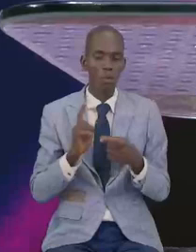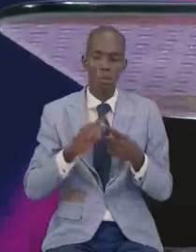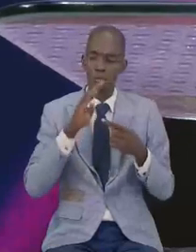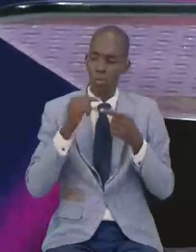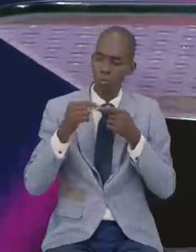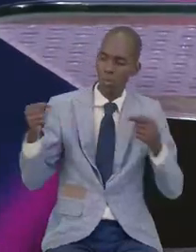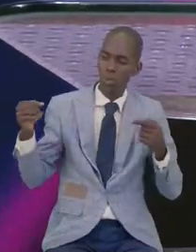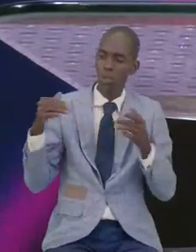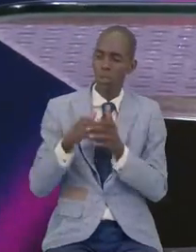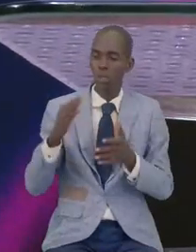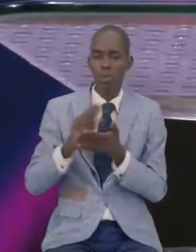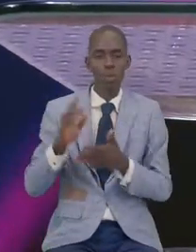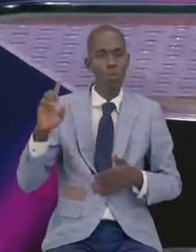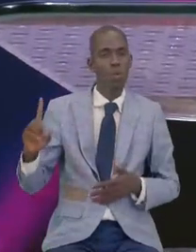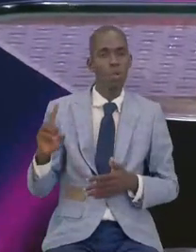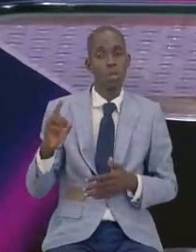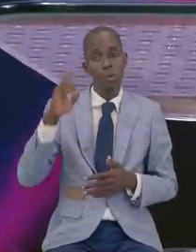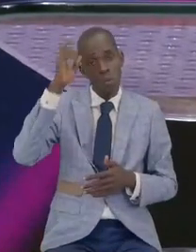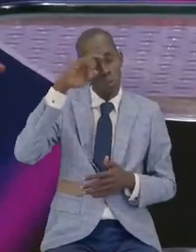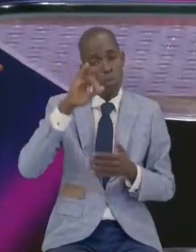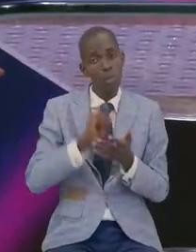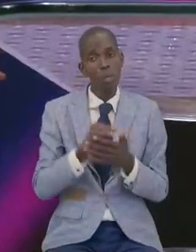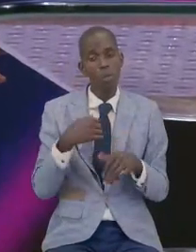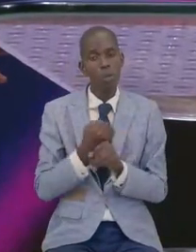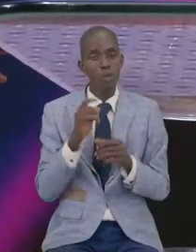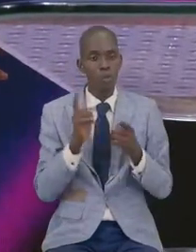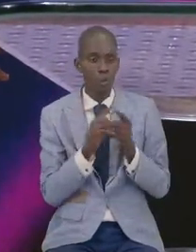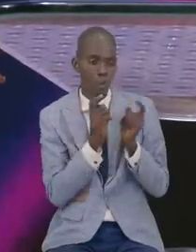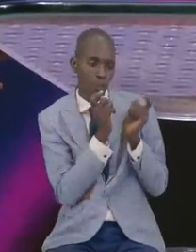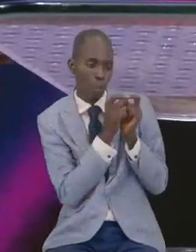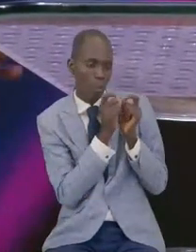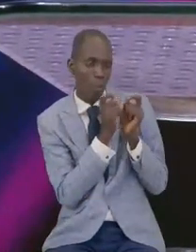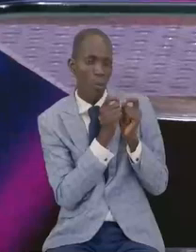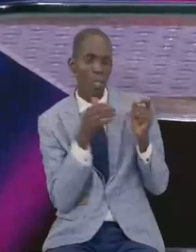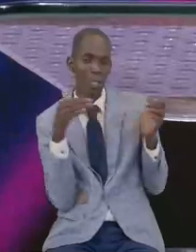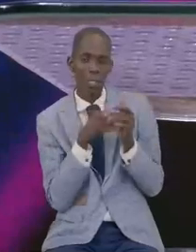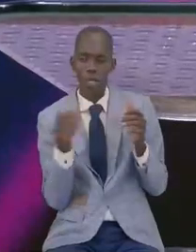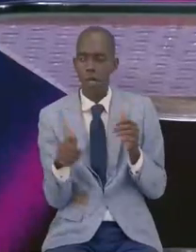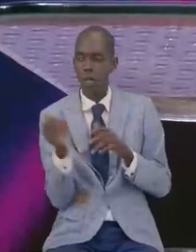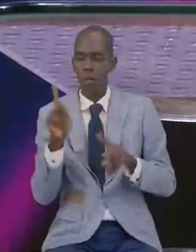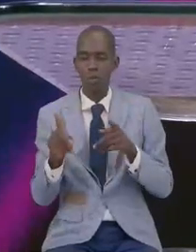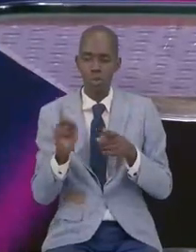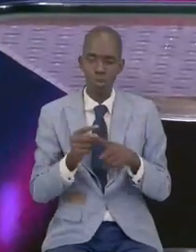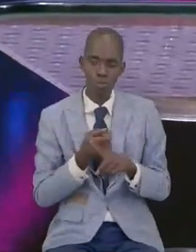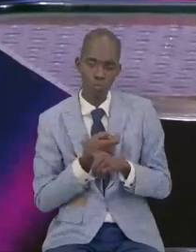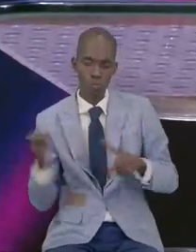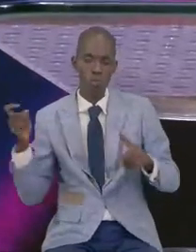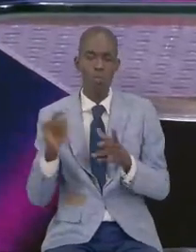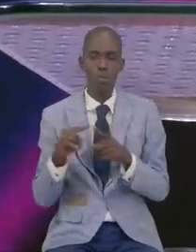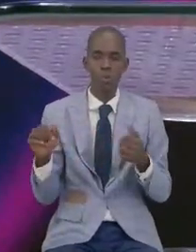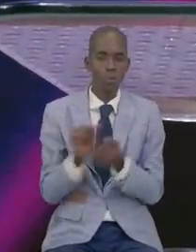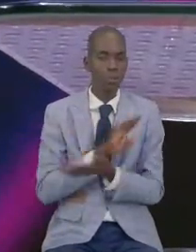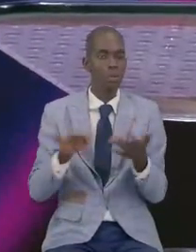sagesse qui fait que quelqu'un complote avec les autres, que nous allons lui faire du mal, nous allons le